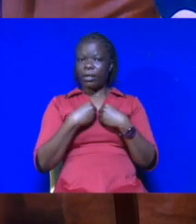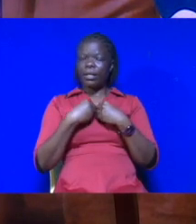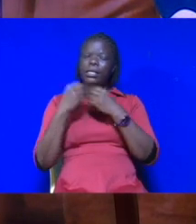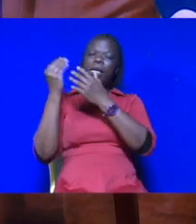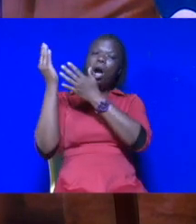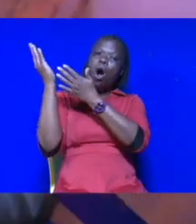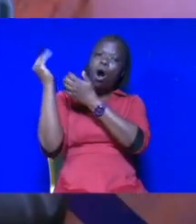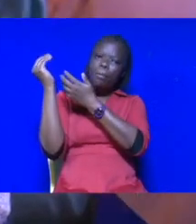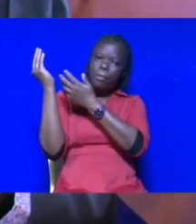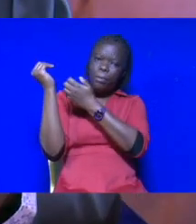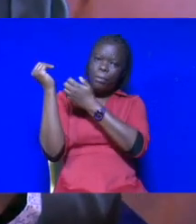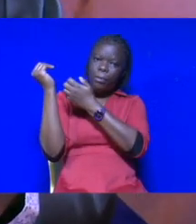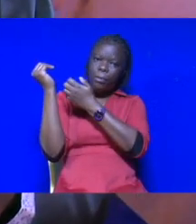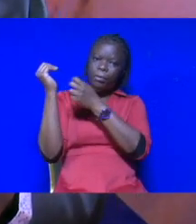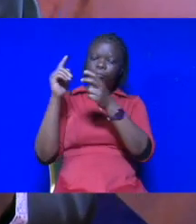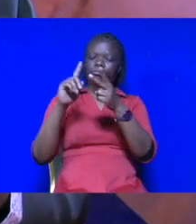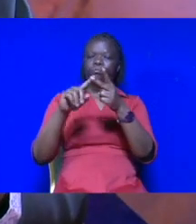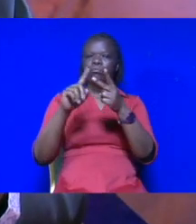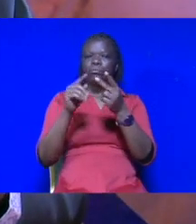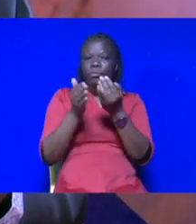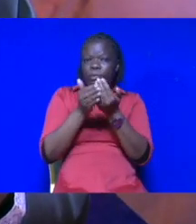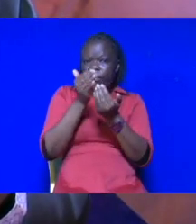tumaini, ni faraja.